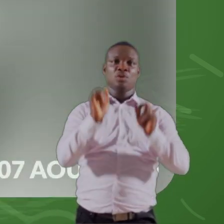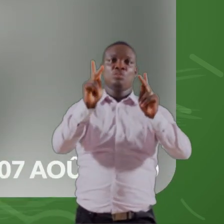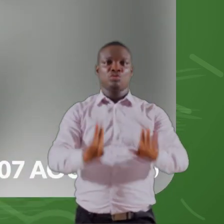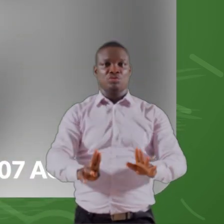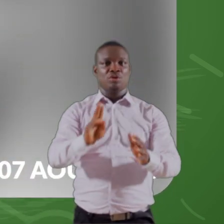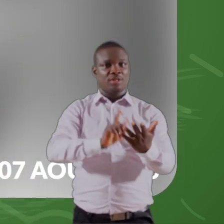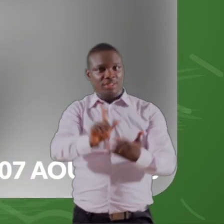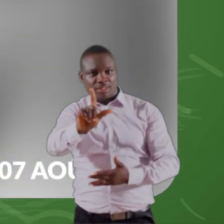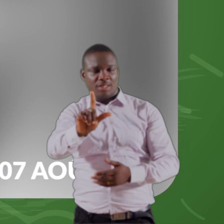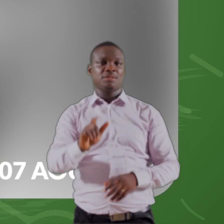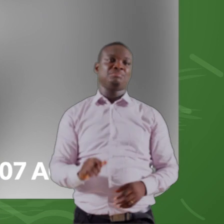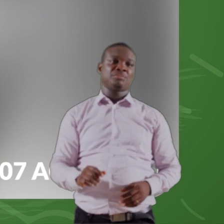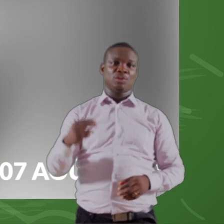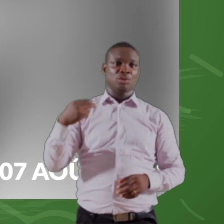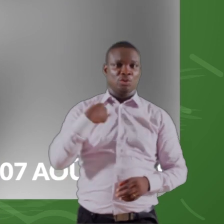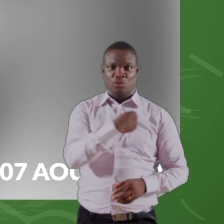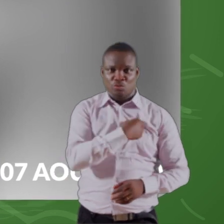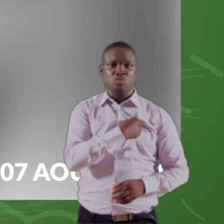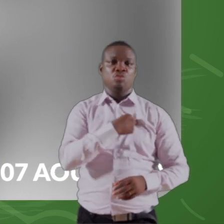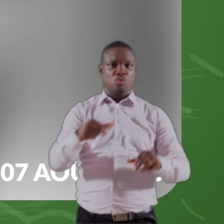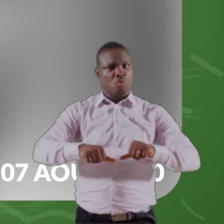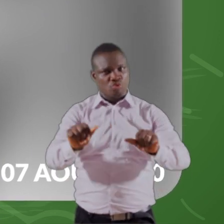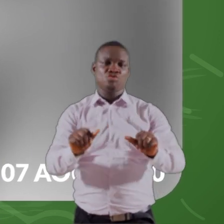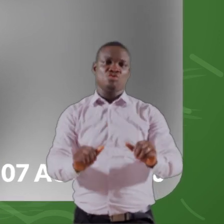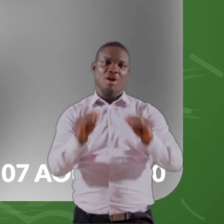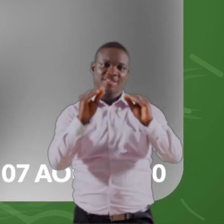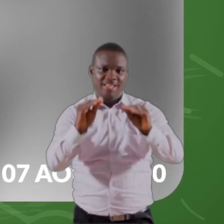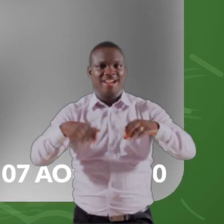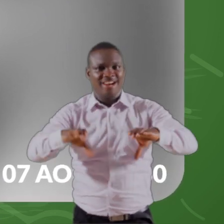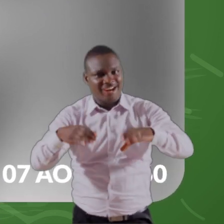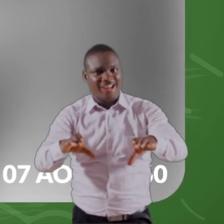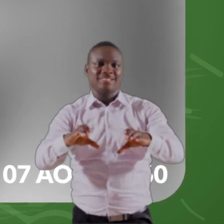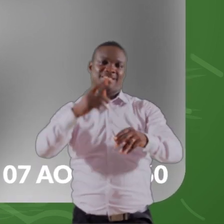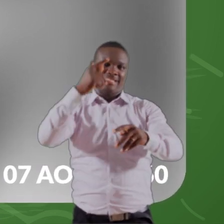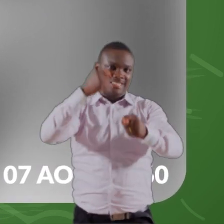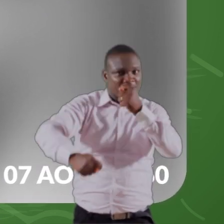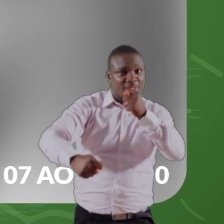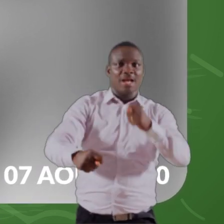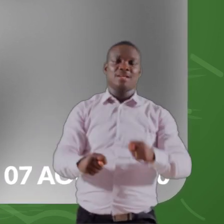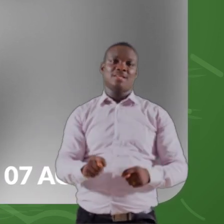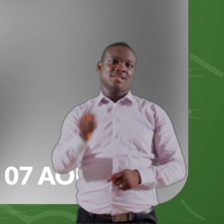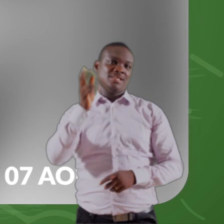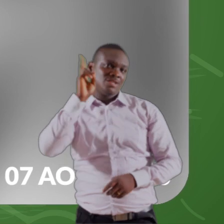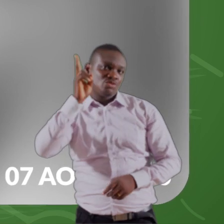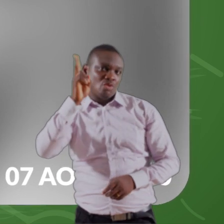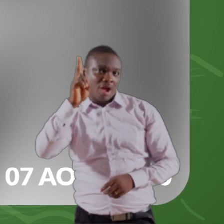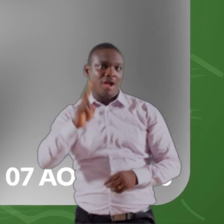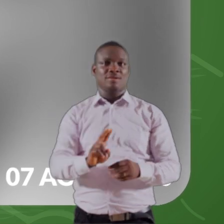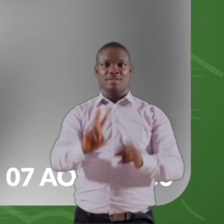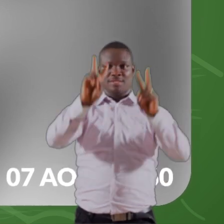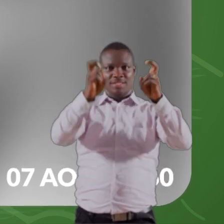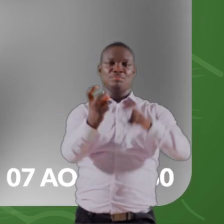Nous abordons toujours dans le programme d'enseignement niveau terminal, en histoire et géographie, le thème